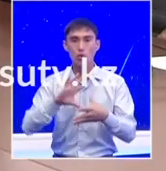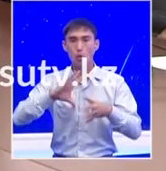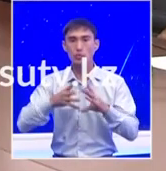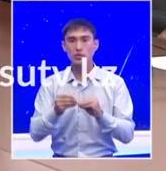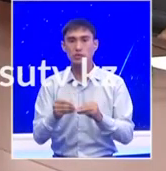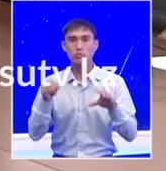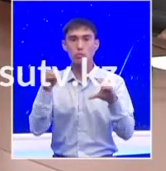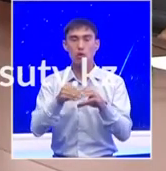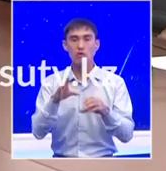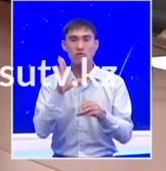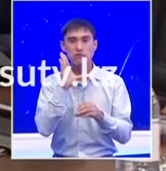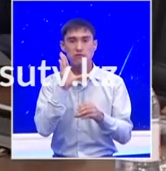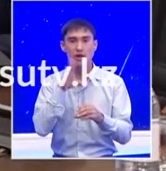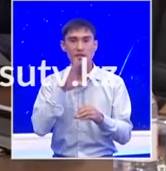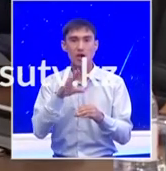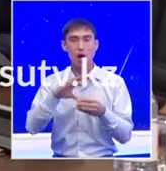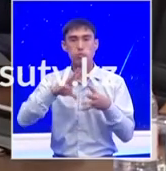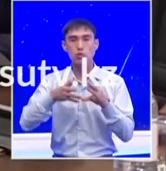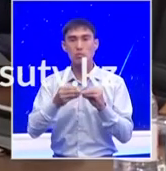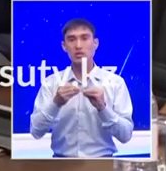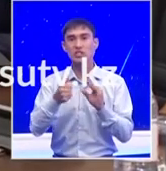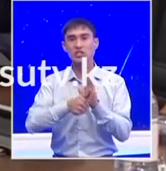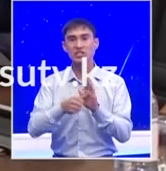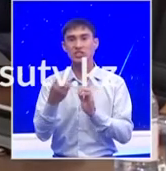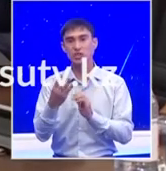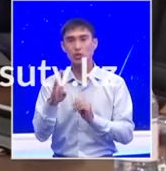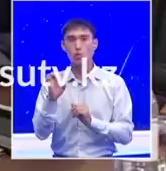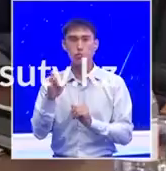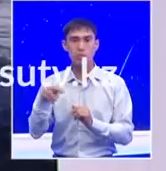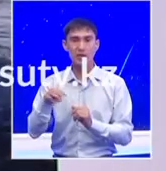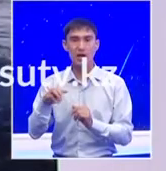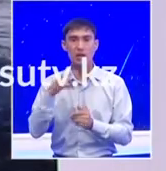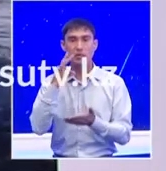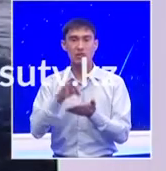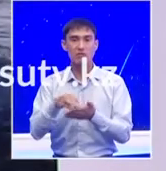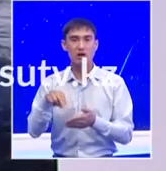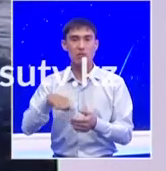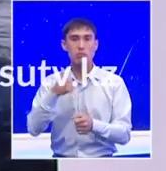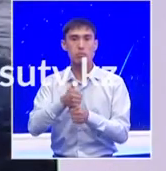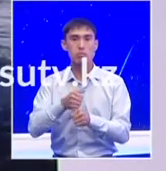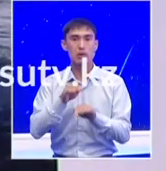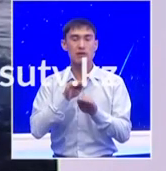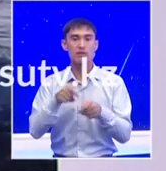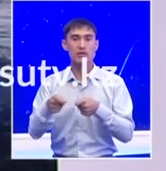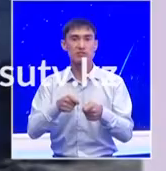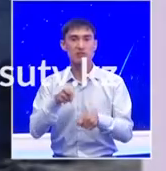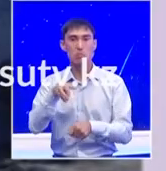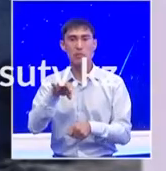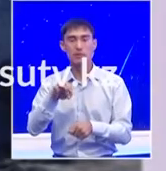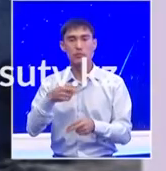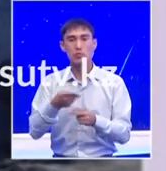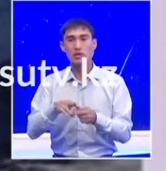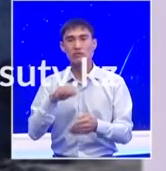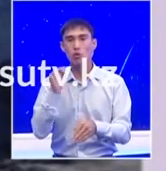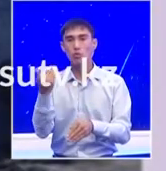сбор воды в объеме 6,4 квадратных кубометров, отметил глава правительства Оскар Мамин. Кроме этого,